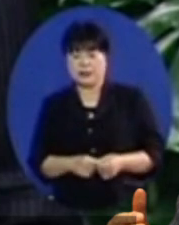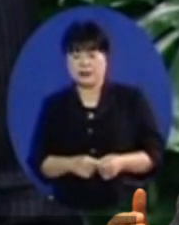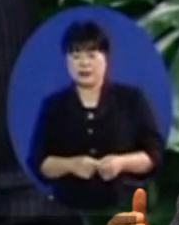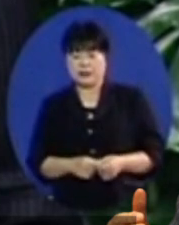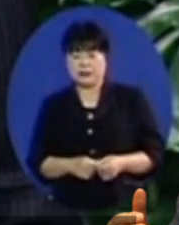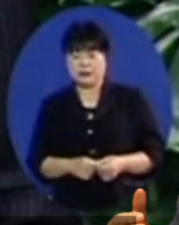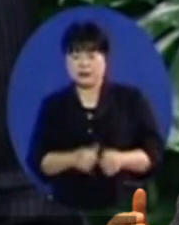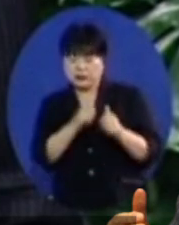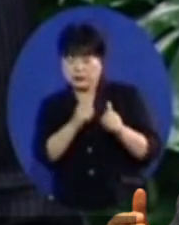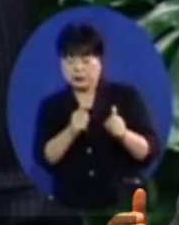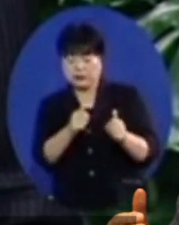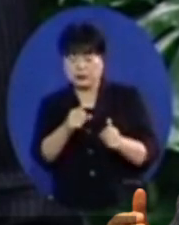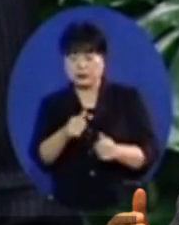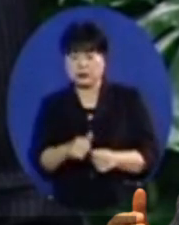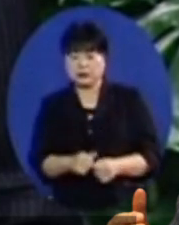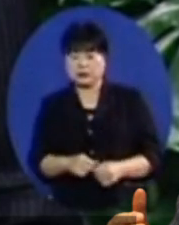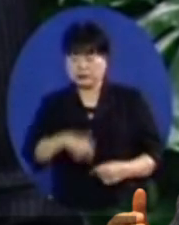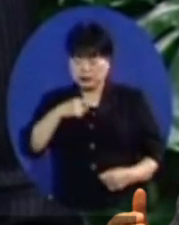사람도 없는데,